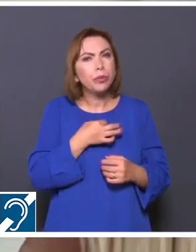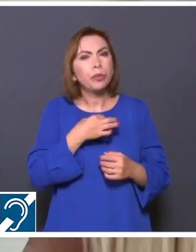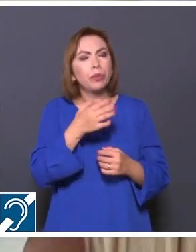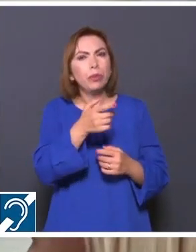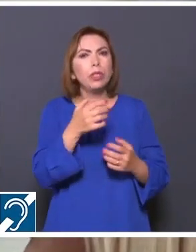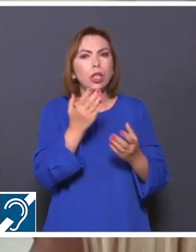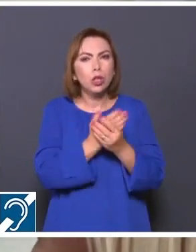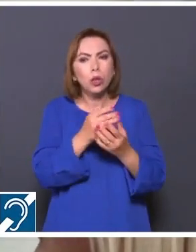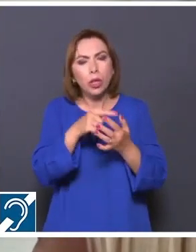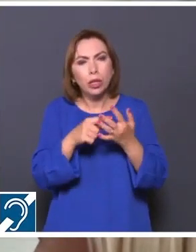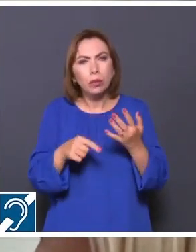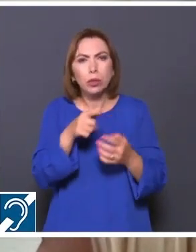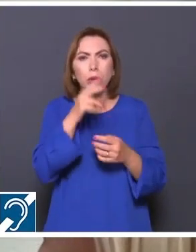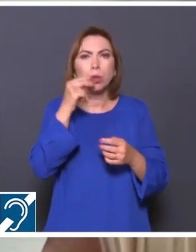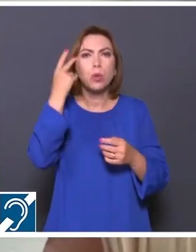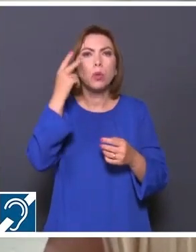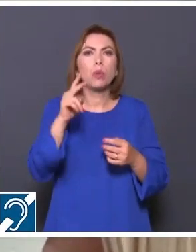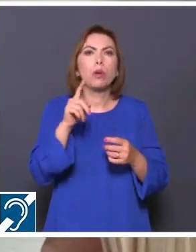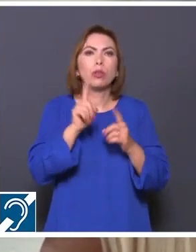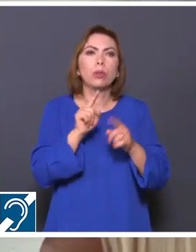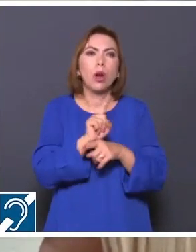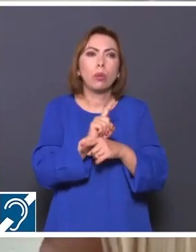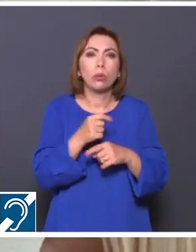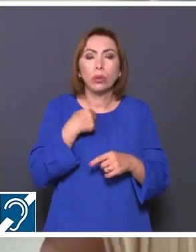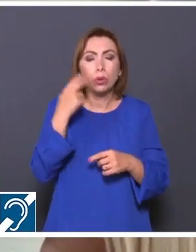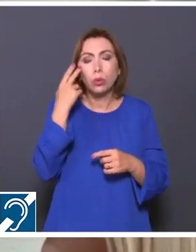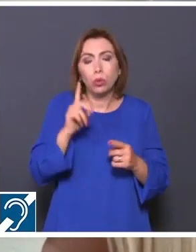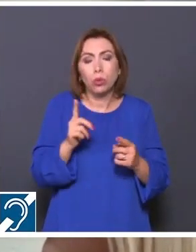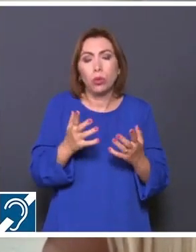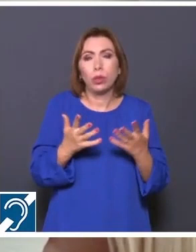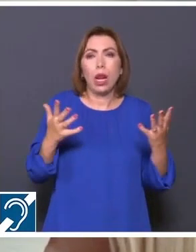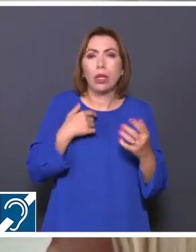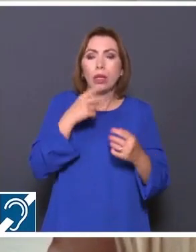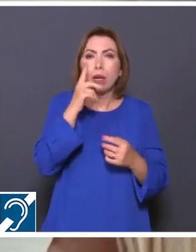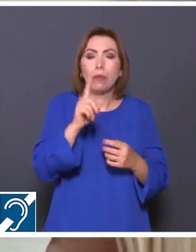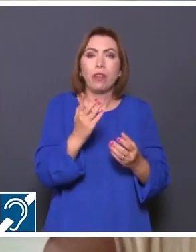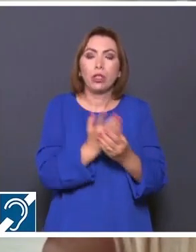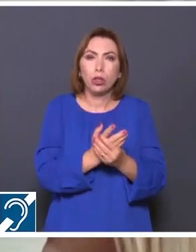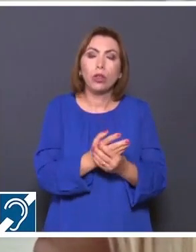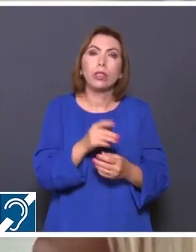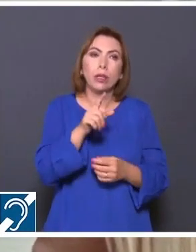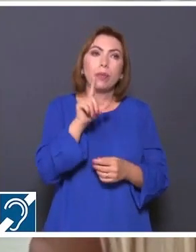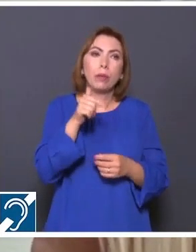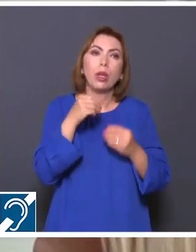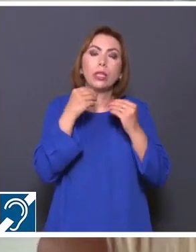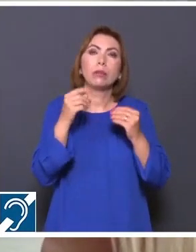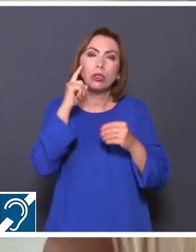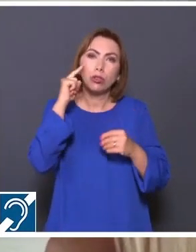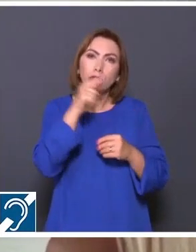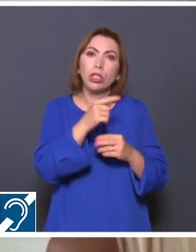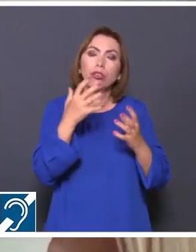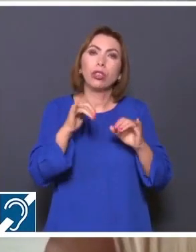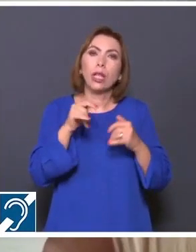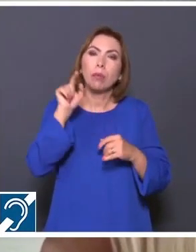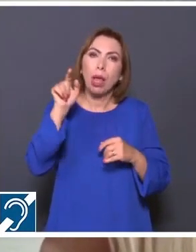spuneți că nu cunoașteți anumite aspecte dar nu cunosc Evident dacă n am văzut vreodată că Știau ce se pe acolo